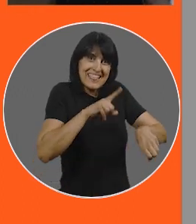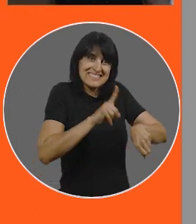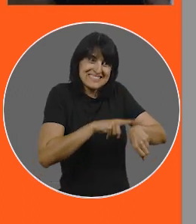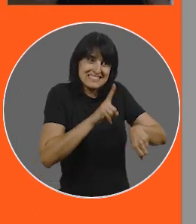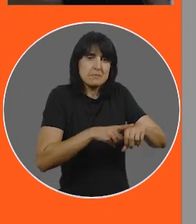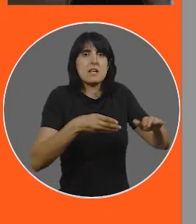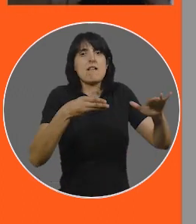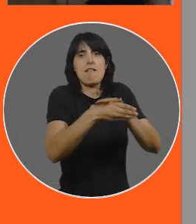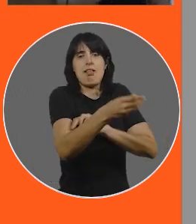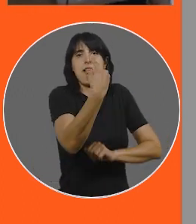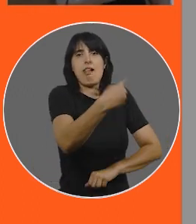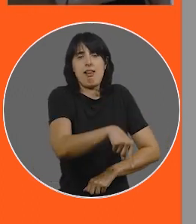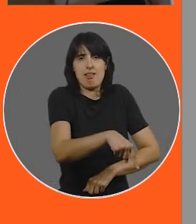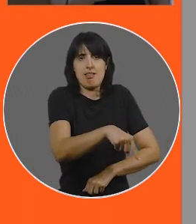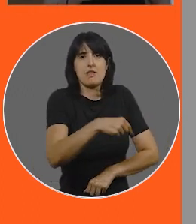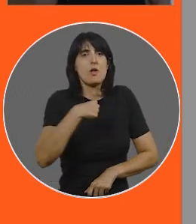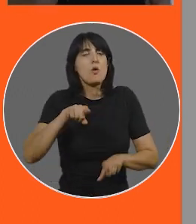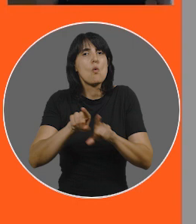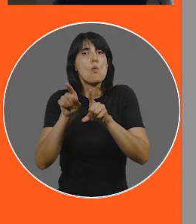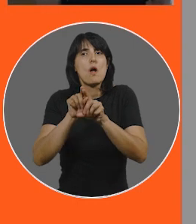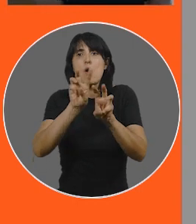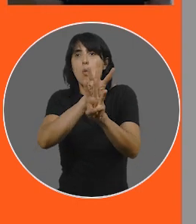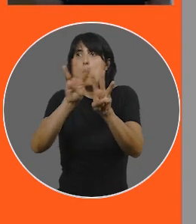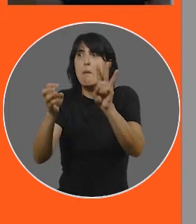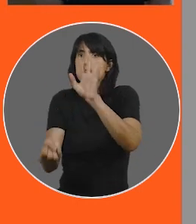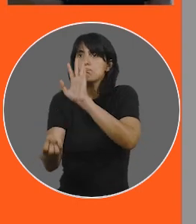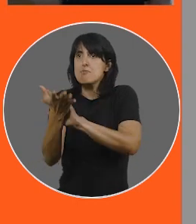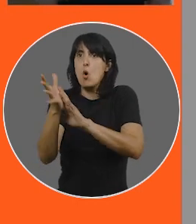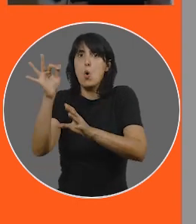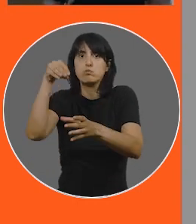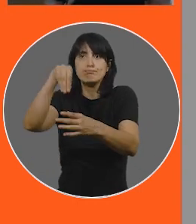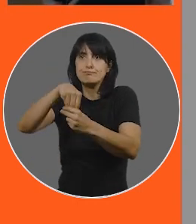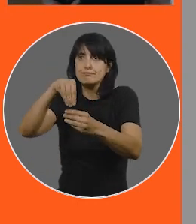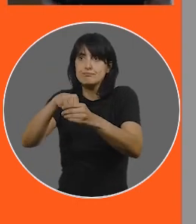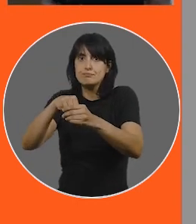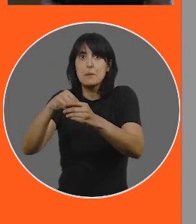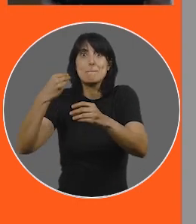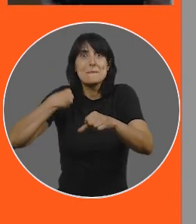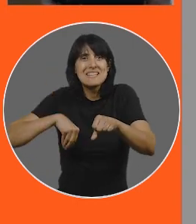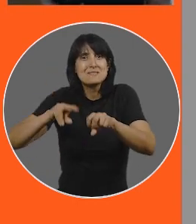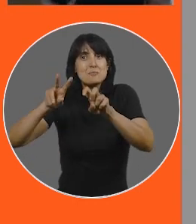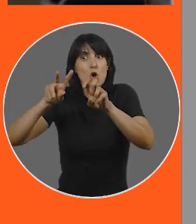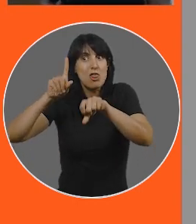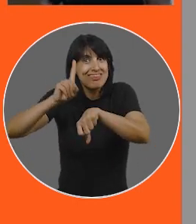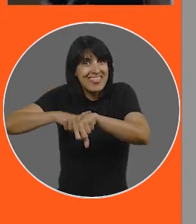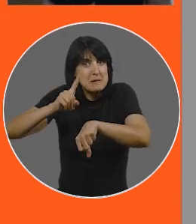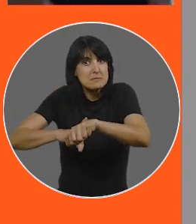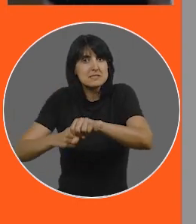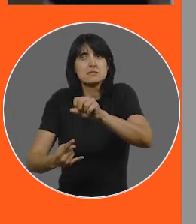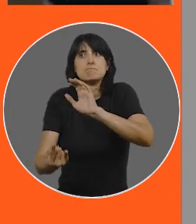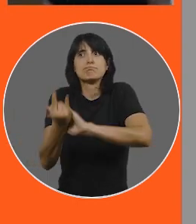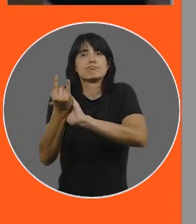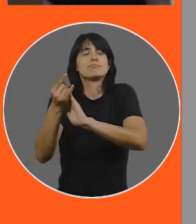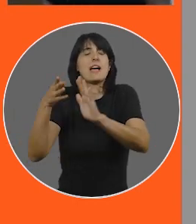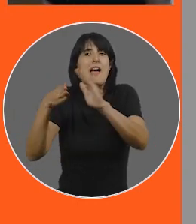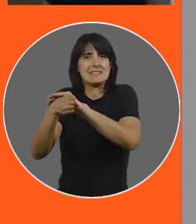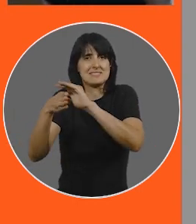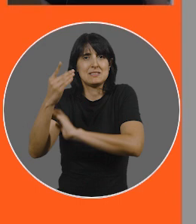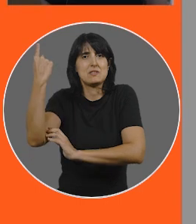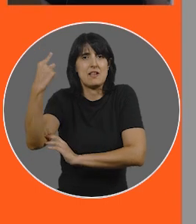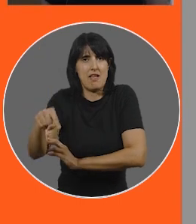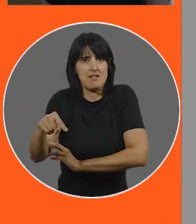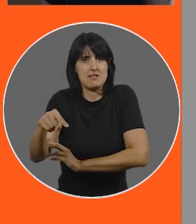De la mateixa manera, quan vosaltres desenvolupeu un web, quan desenvolupeu qualsevol contingut, penseu en l'accessibilitat des del principi, no